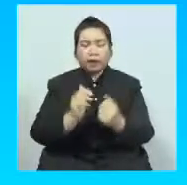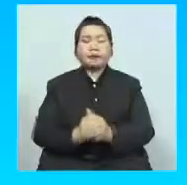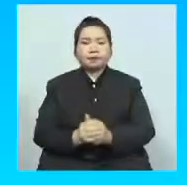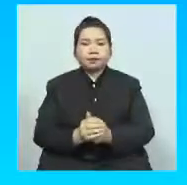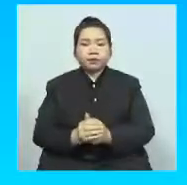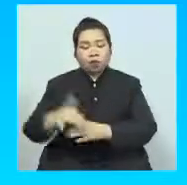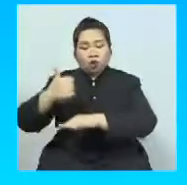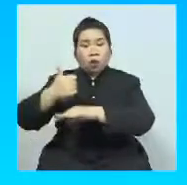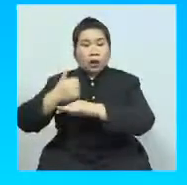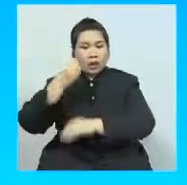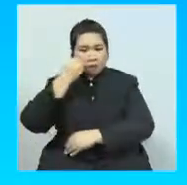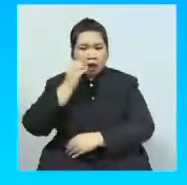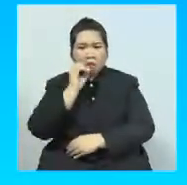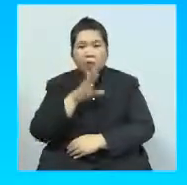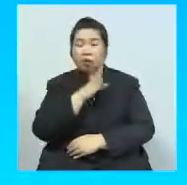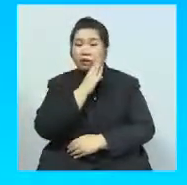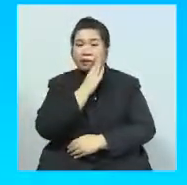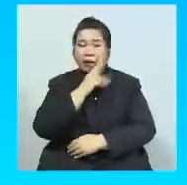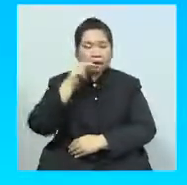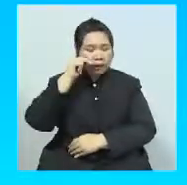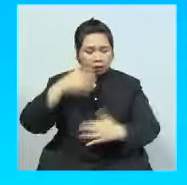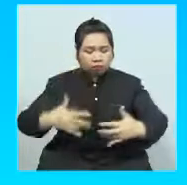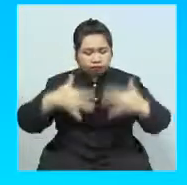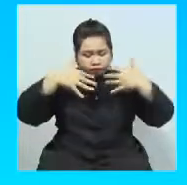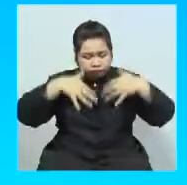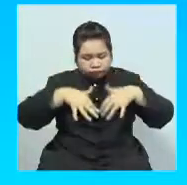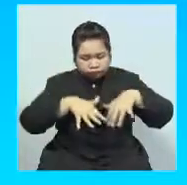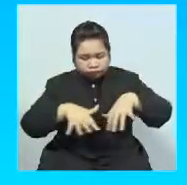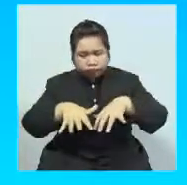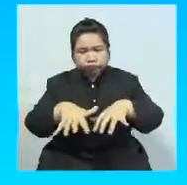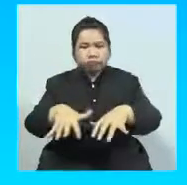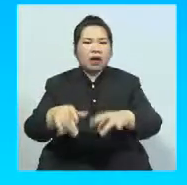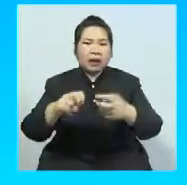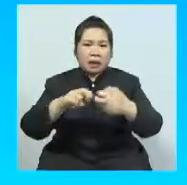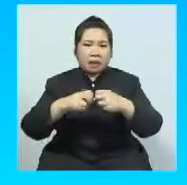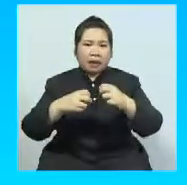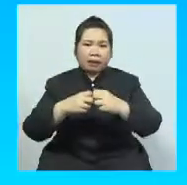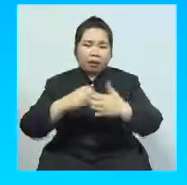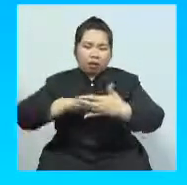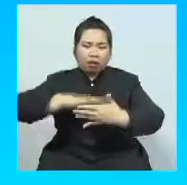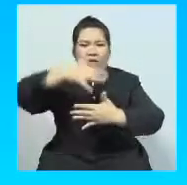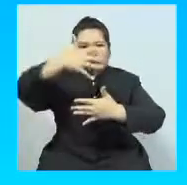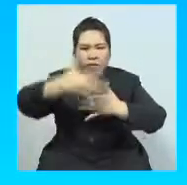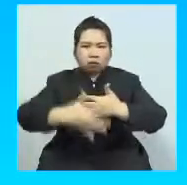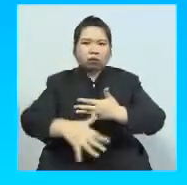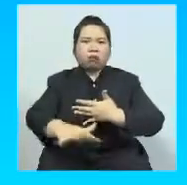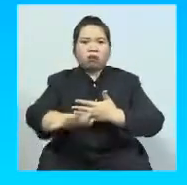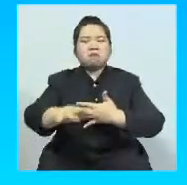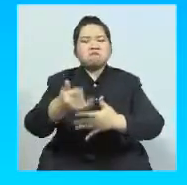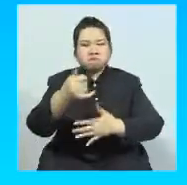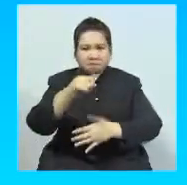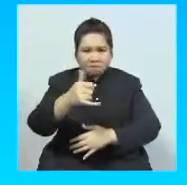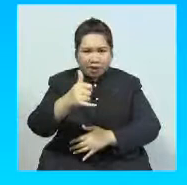พิทักษ์คุมพลเนี่ยกังวลว่าถ้าหากยังมีน้ำไหลหลากมามากแบบนี้จะมีปัญหาน้ำระบายไม่ทันแล้วก็เสี่ยงที่จะไป